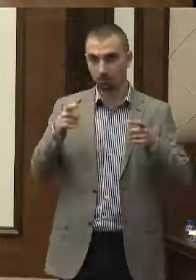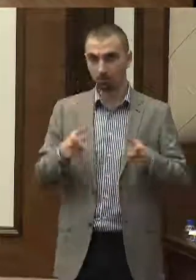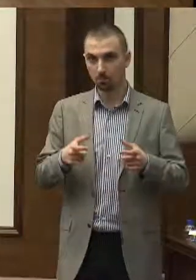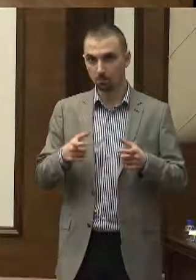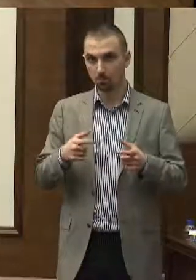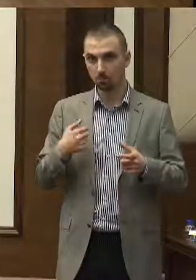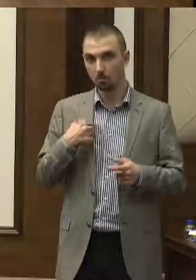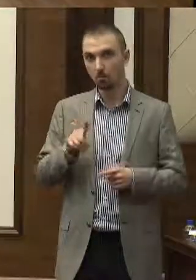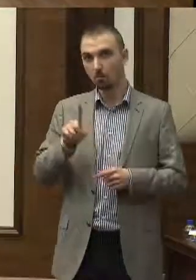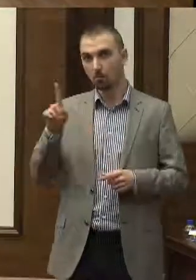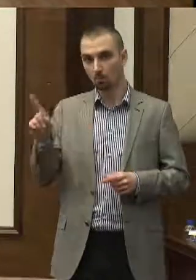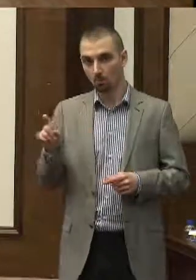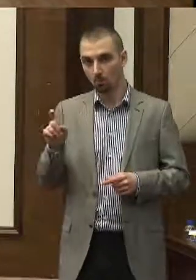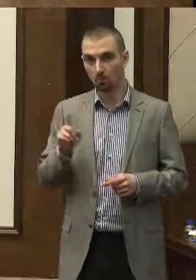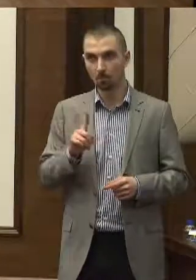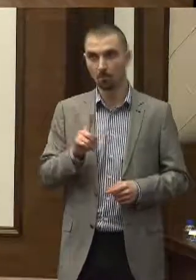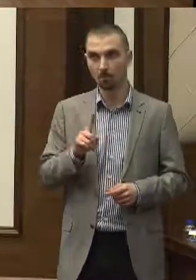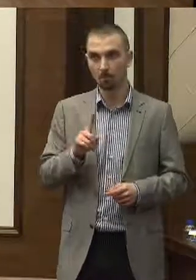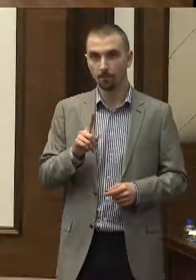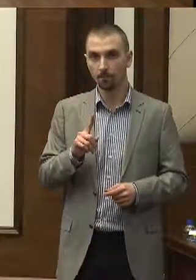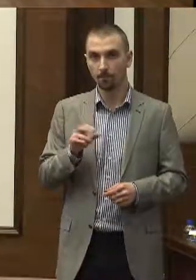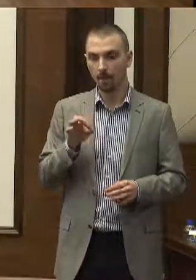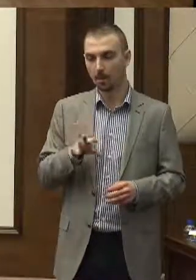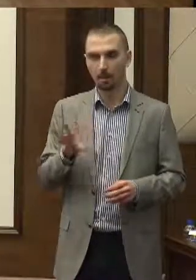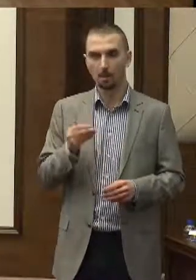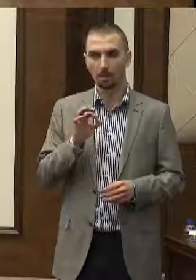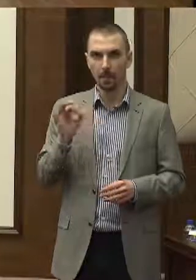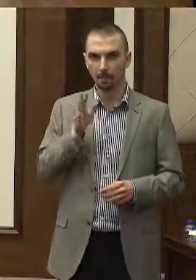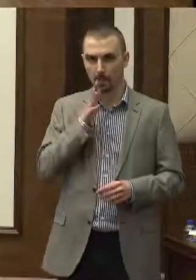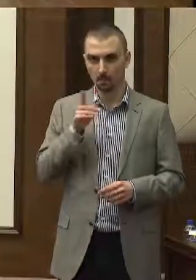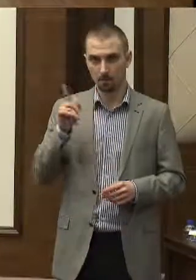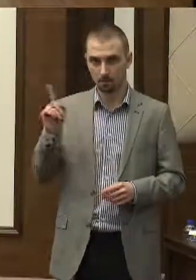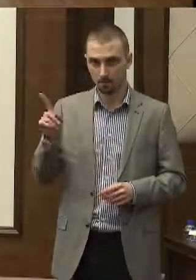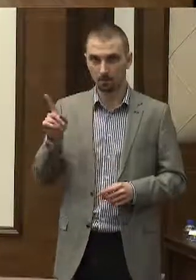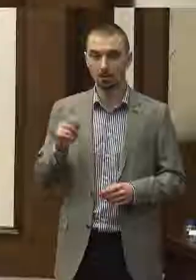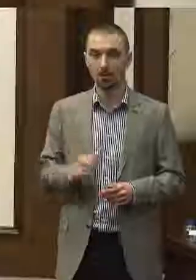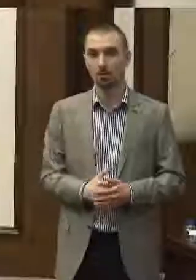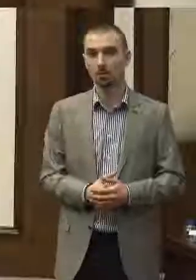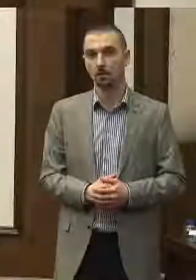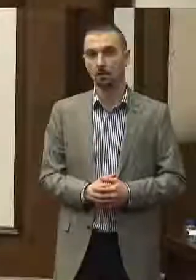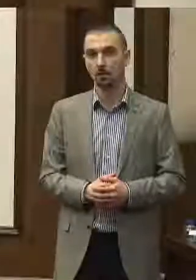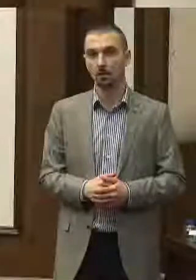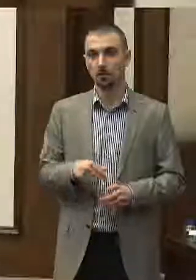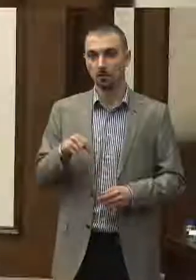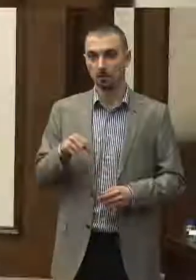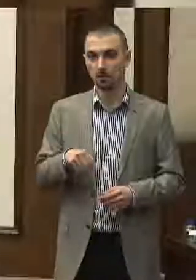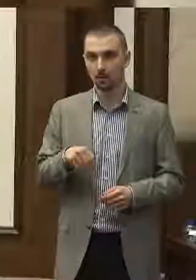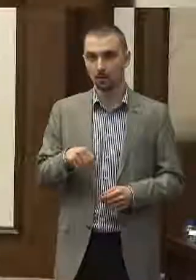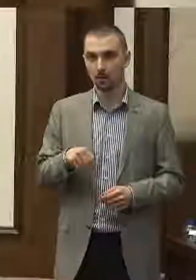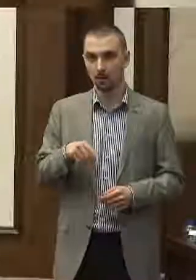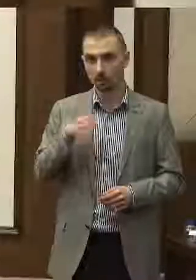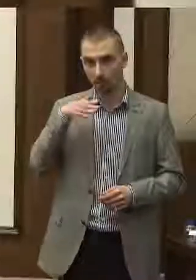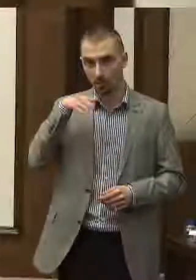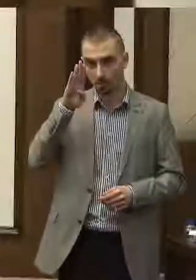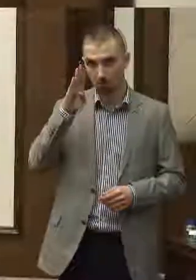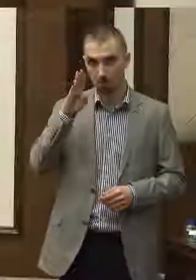alıp sorabileceğimiz, paylaşabileceğimiz en şu anda işlevsel olan kurum. Buradaki tespitler